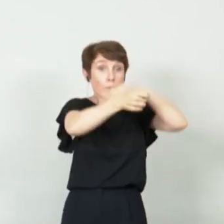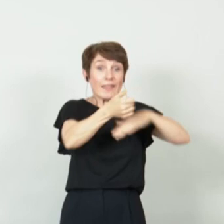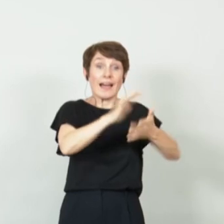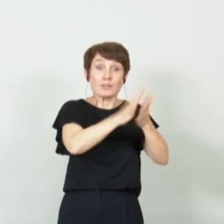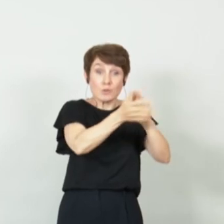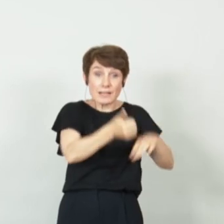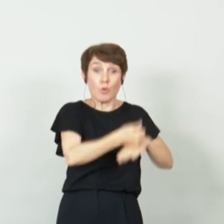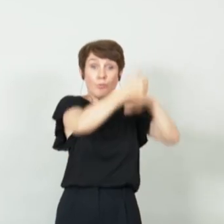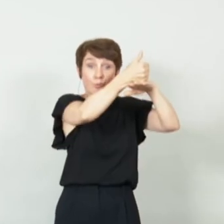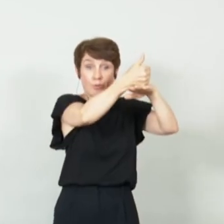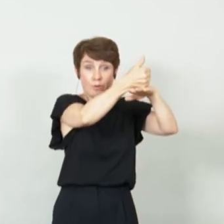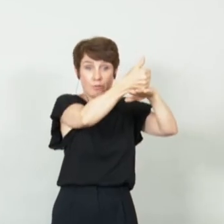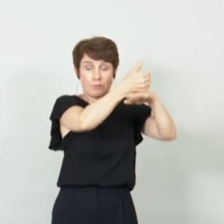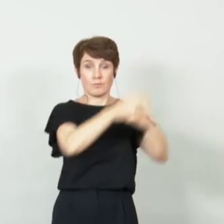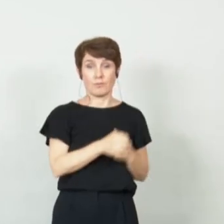mot personnel